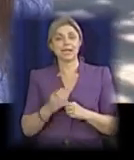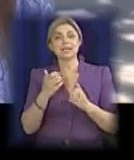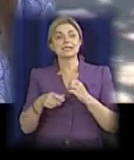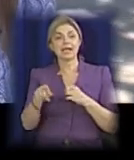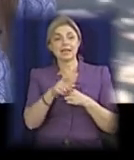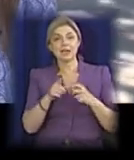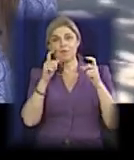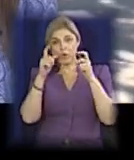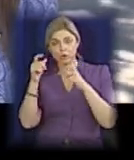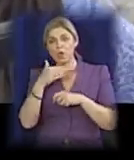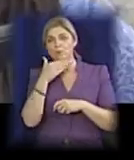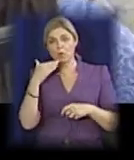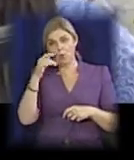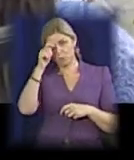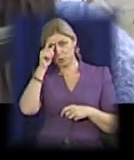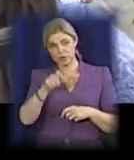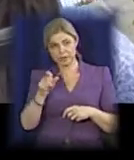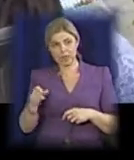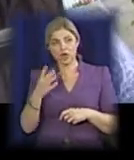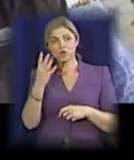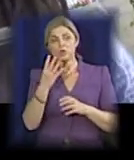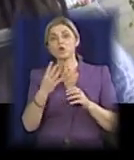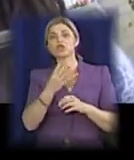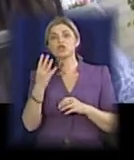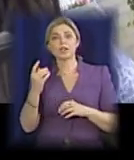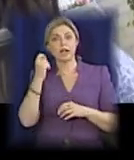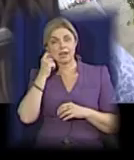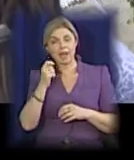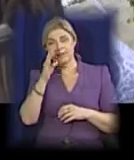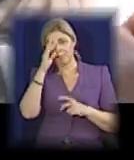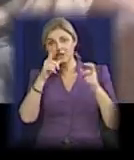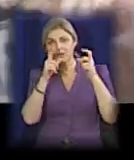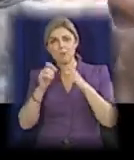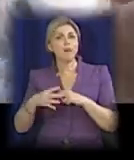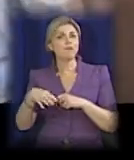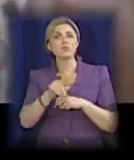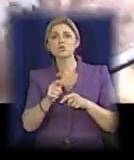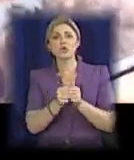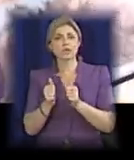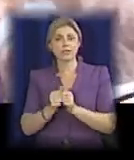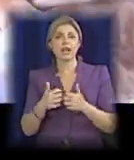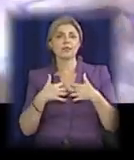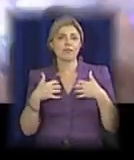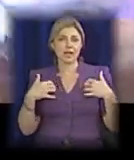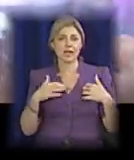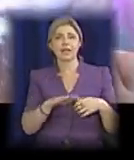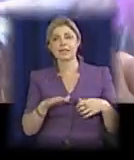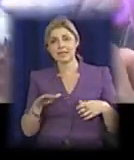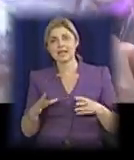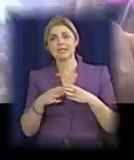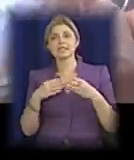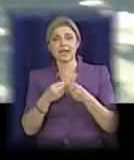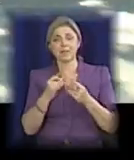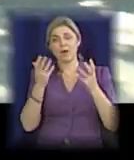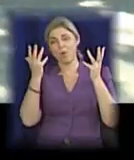чимало чоловіків. 46-річний Сергій Гусєв знімає все, що його оточує. Тварин та рослин, дітей та дорослих, сім'ї, місто,